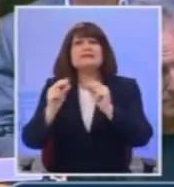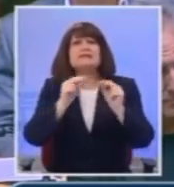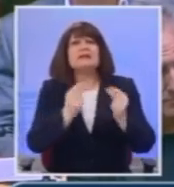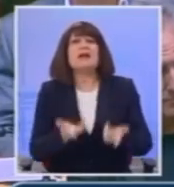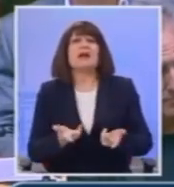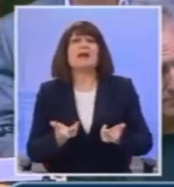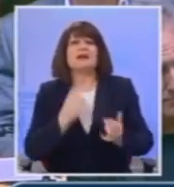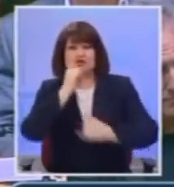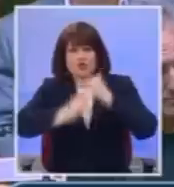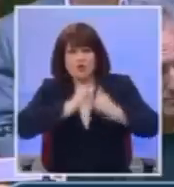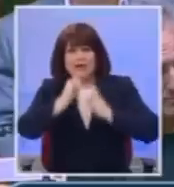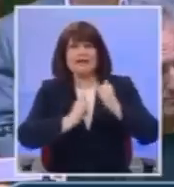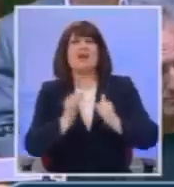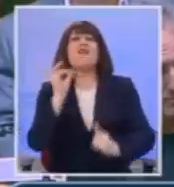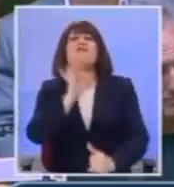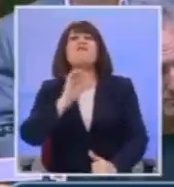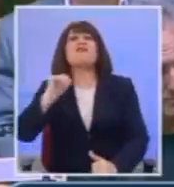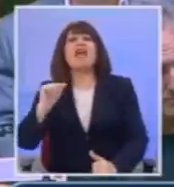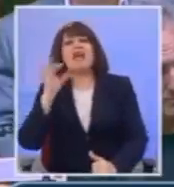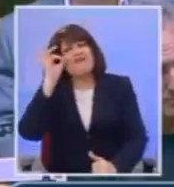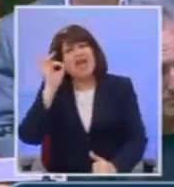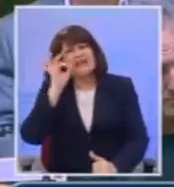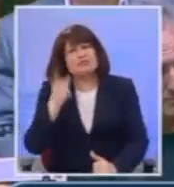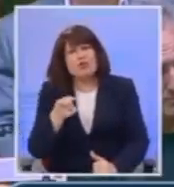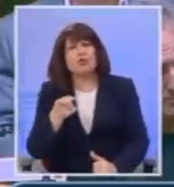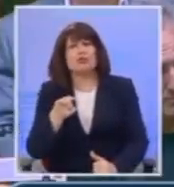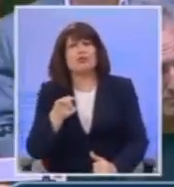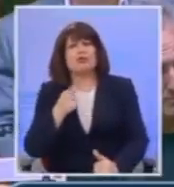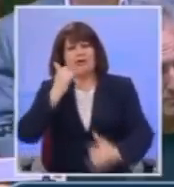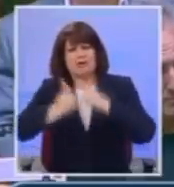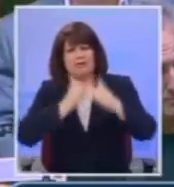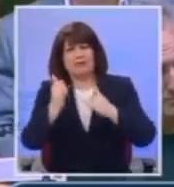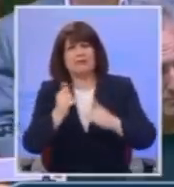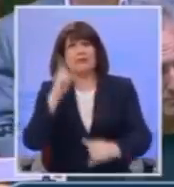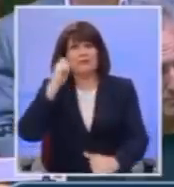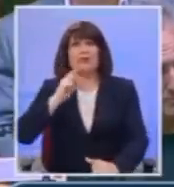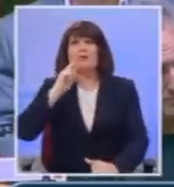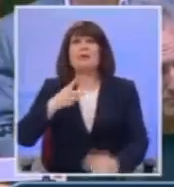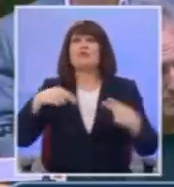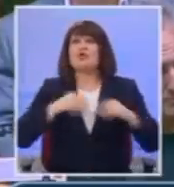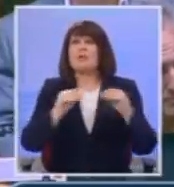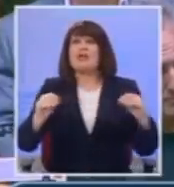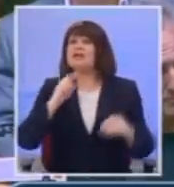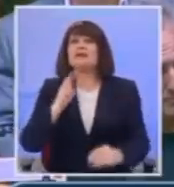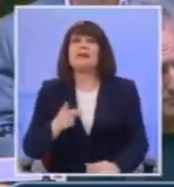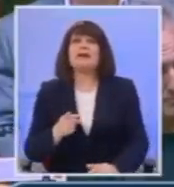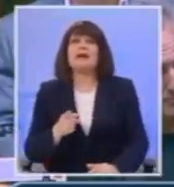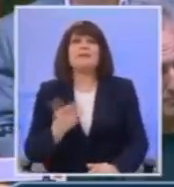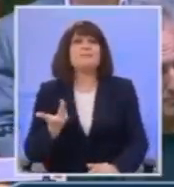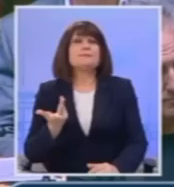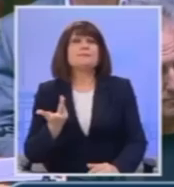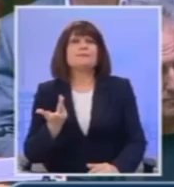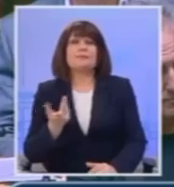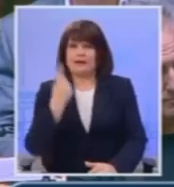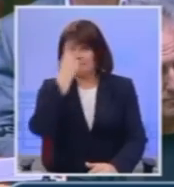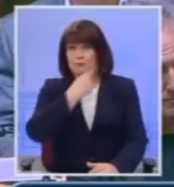στο διαδίκτυο, στα Facebook, στα κοινωνικά δίκτυα. Και ξέρετε ποια είναι η απάντηση του Υπουργείου σας? Ότι είναι